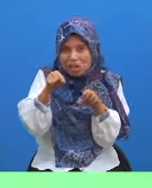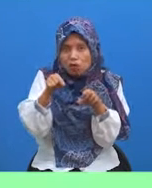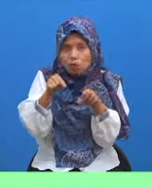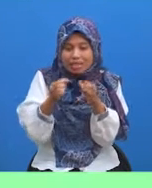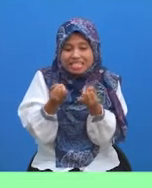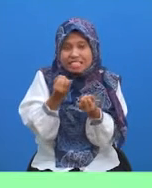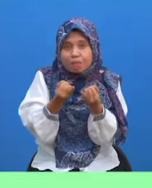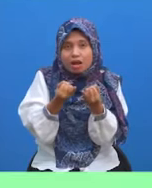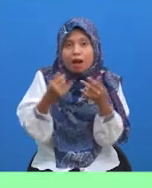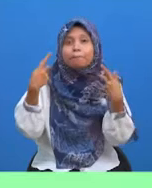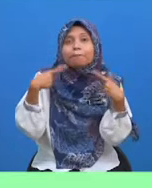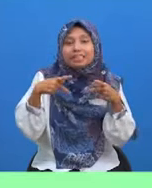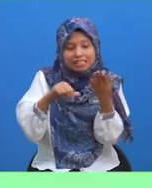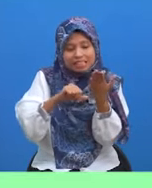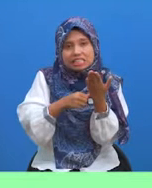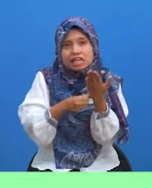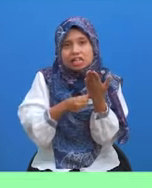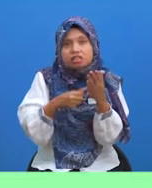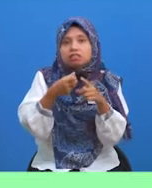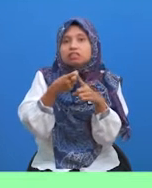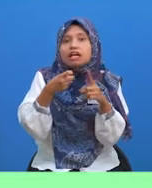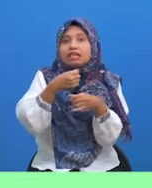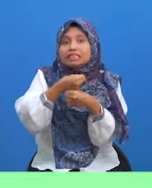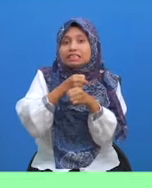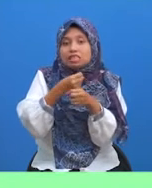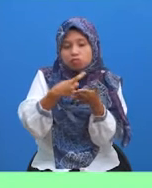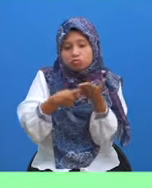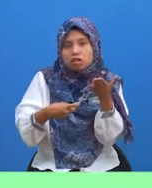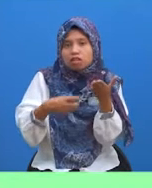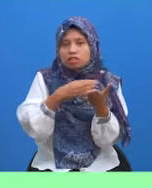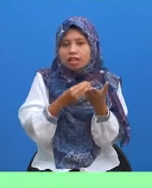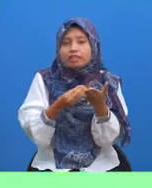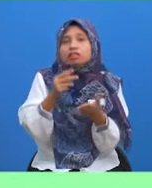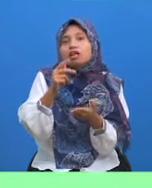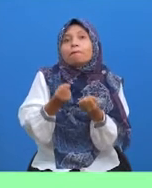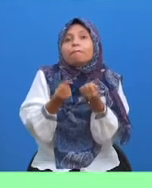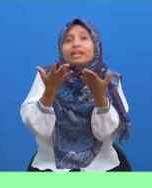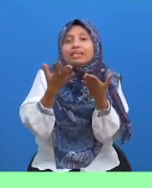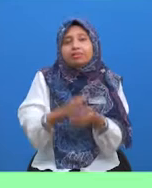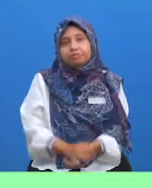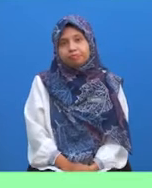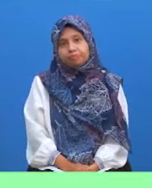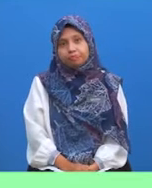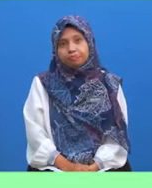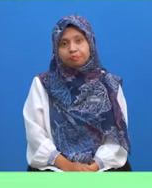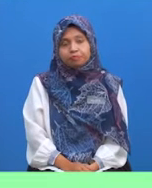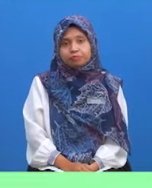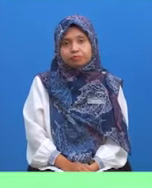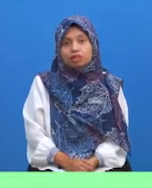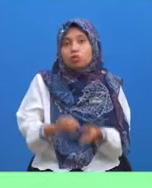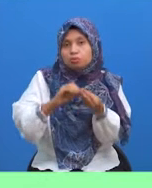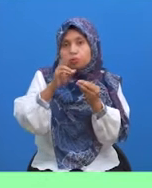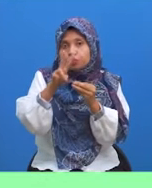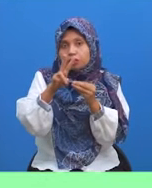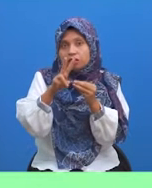dari segi harga dan kuantiti yang kedua kesan daripada